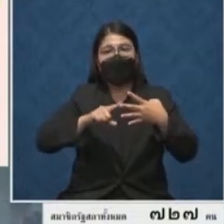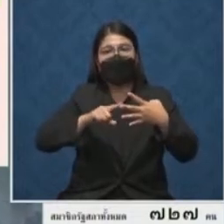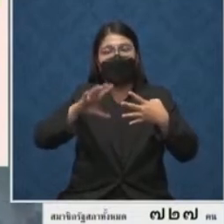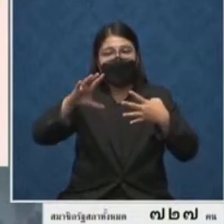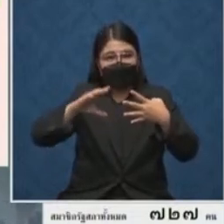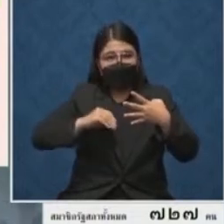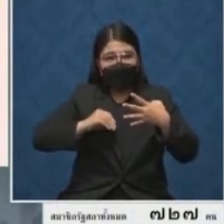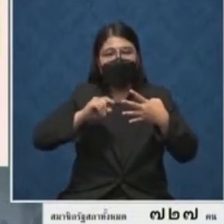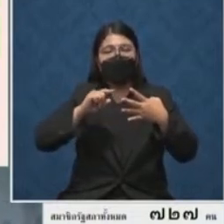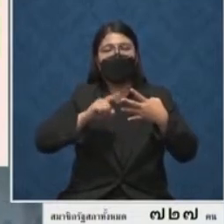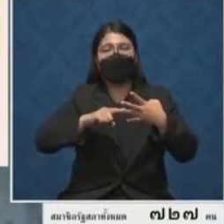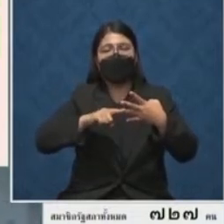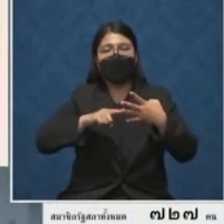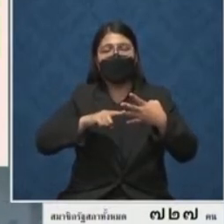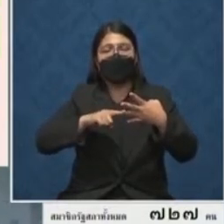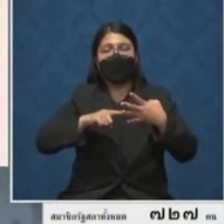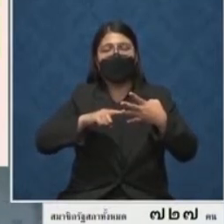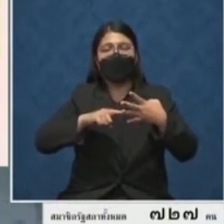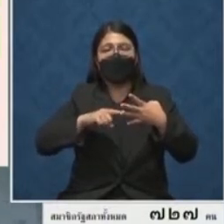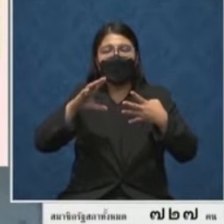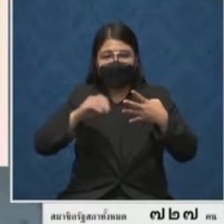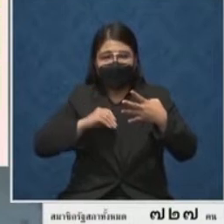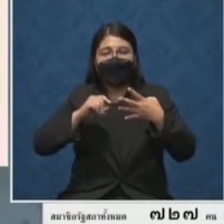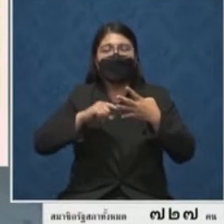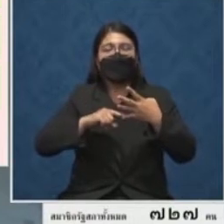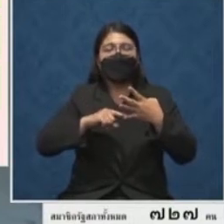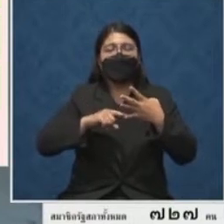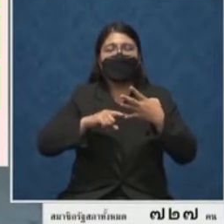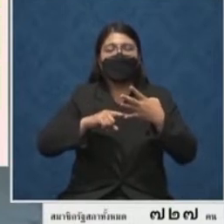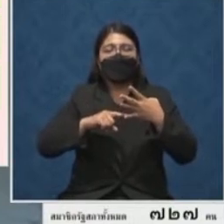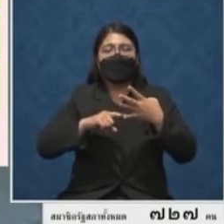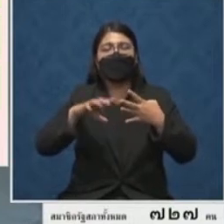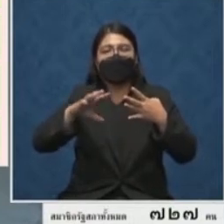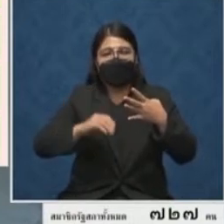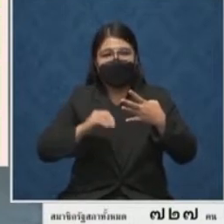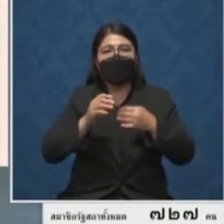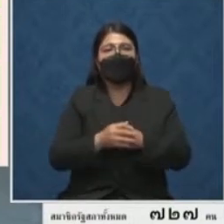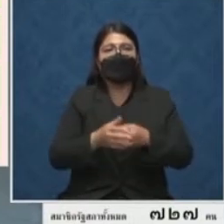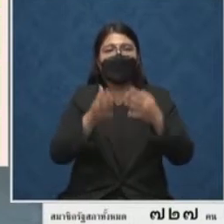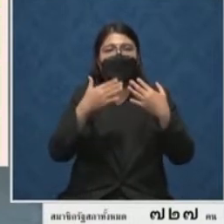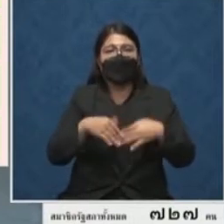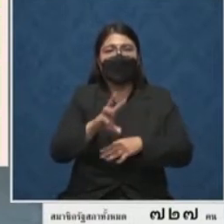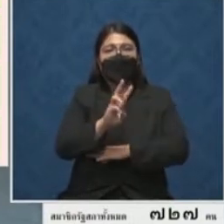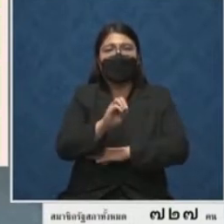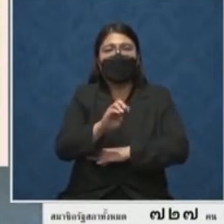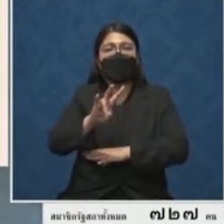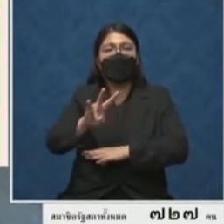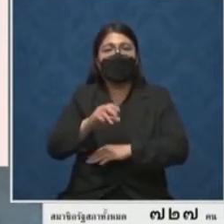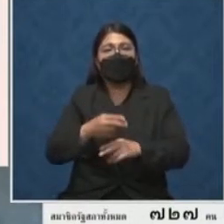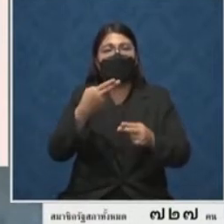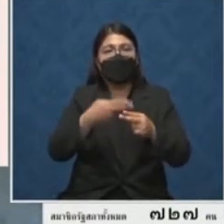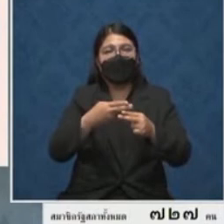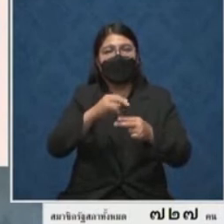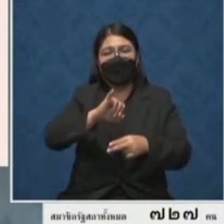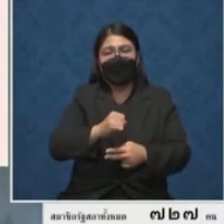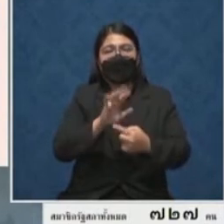รับหลักการ3. รับหลักการ4. รับหลักการ 67นายจักรพันธ์ปิยพรไพบูล